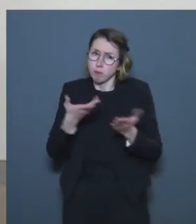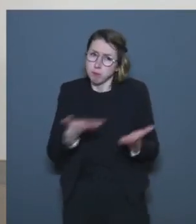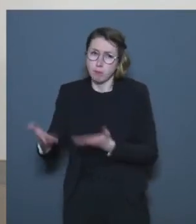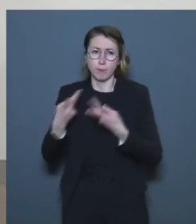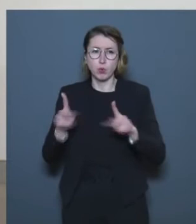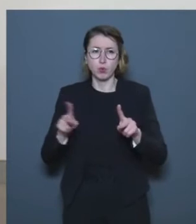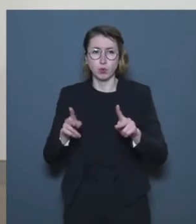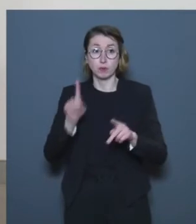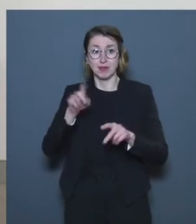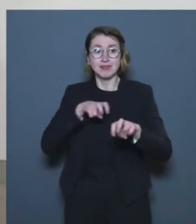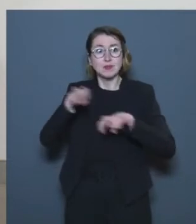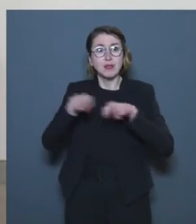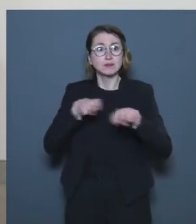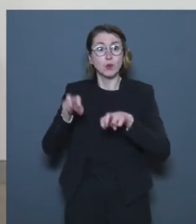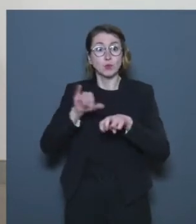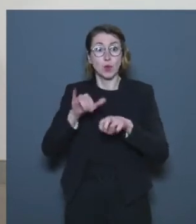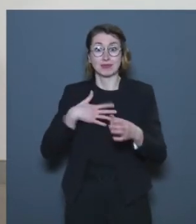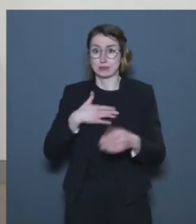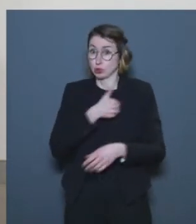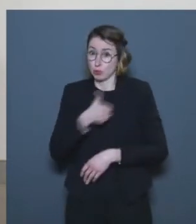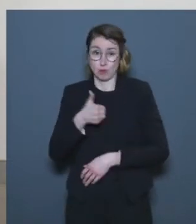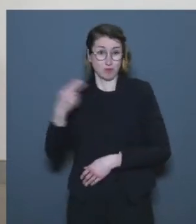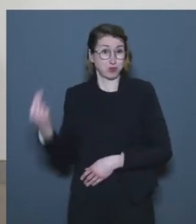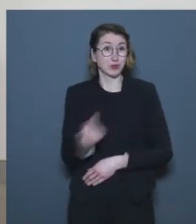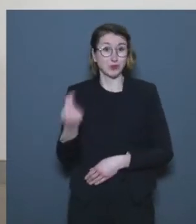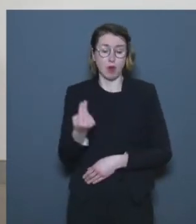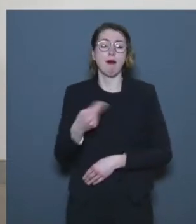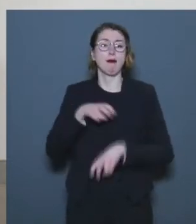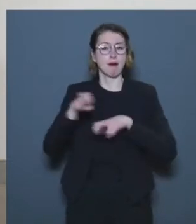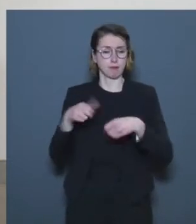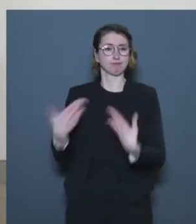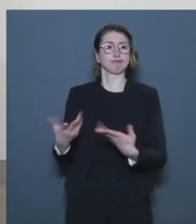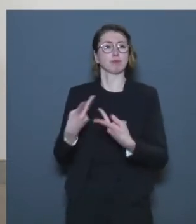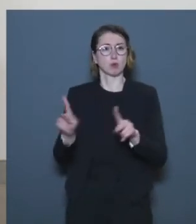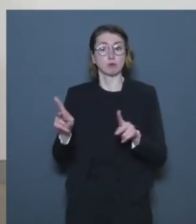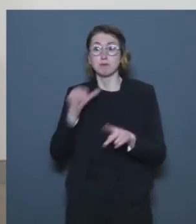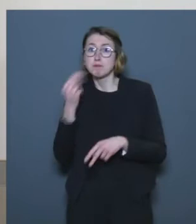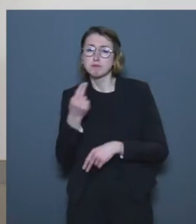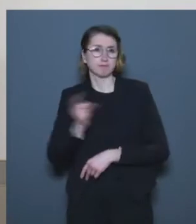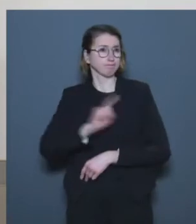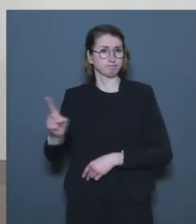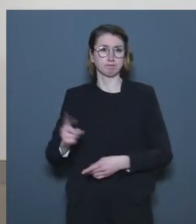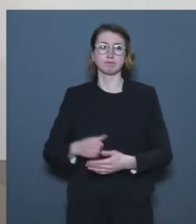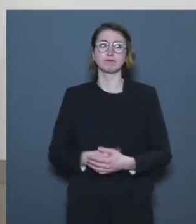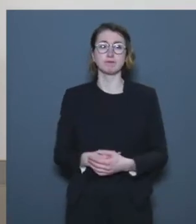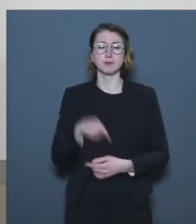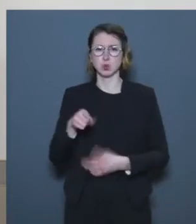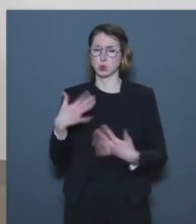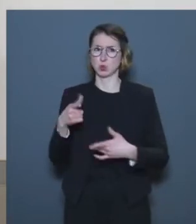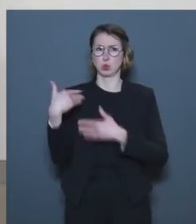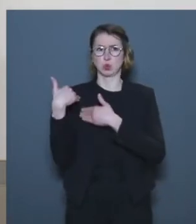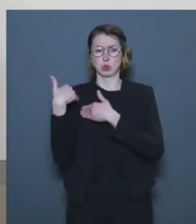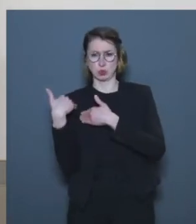est essentiel. Et je sais que c'est une mesure très contraignante, mais on a vu les semaines passées que quand les gens voyagent,